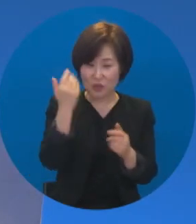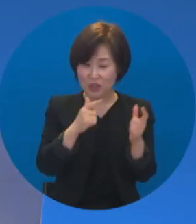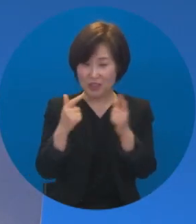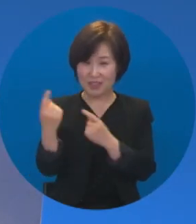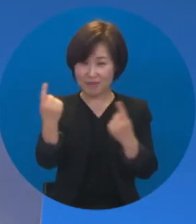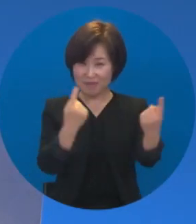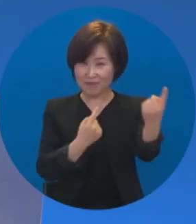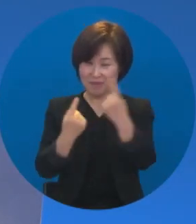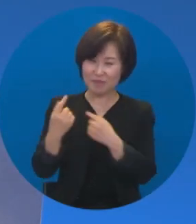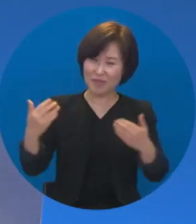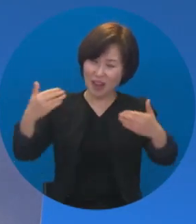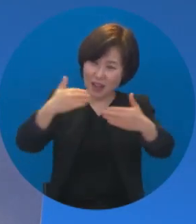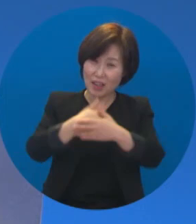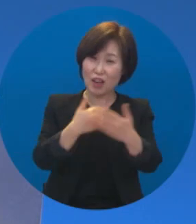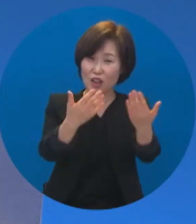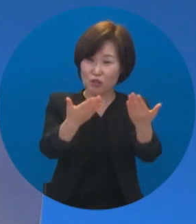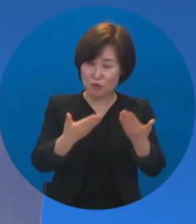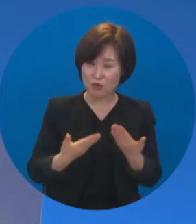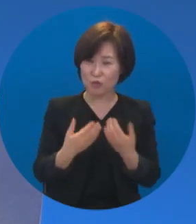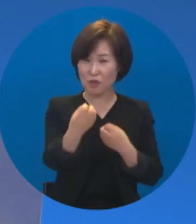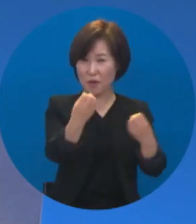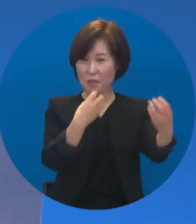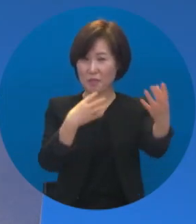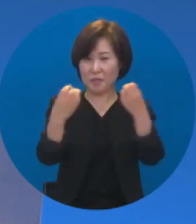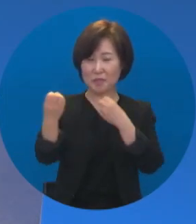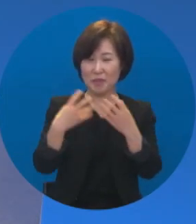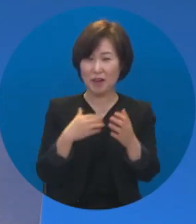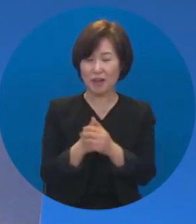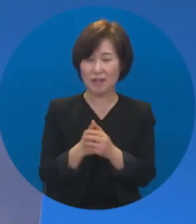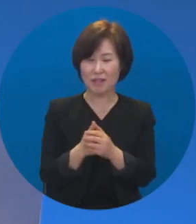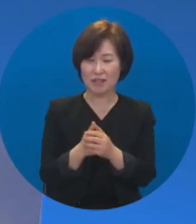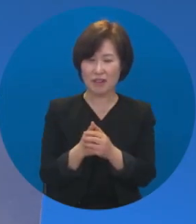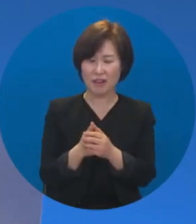저는 이제야 하나님의 영광이 무엇인지 알고 싶어져요.